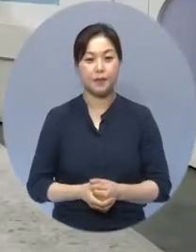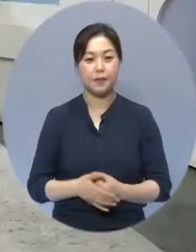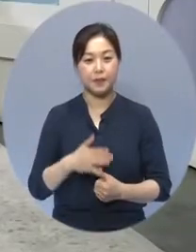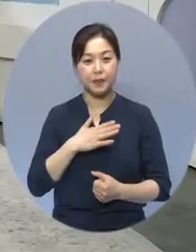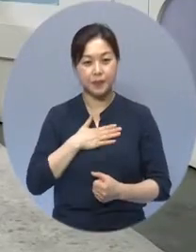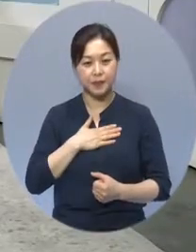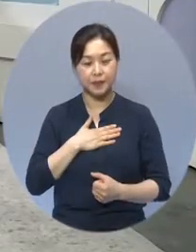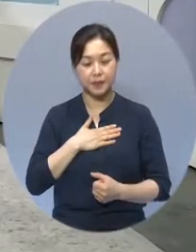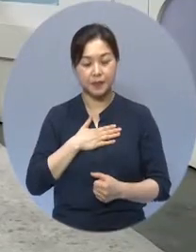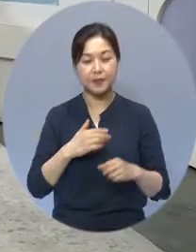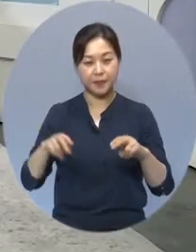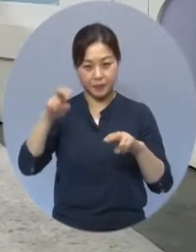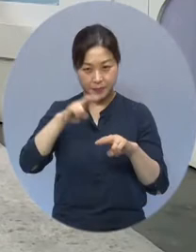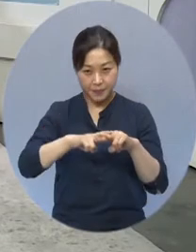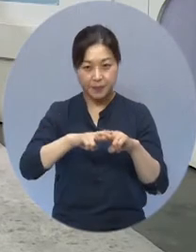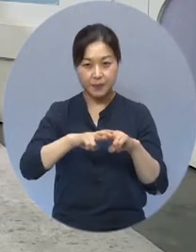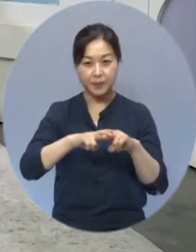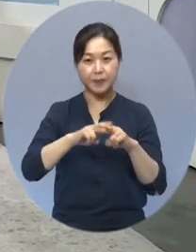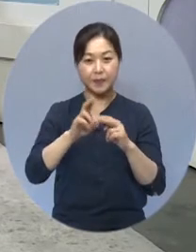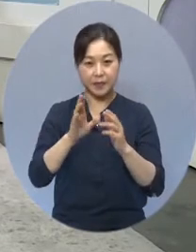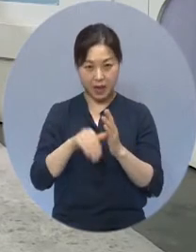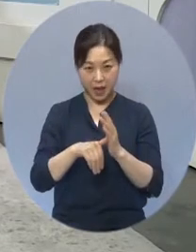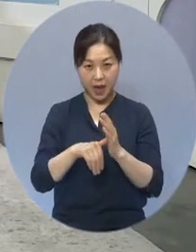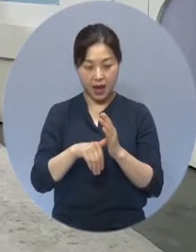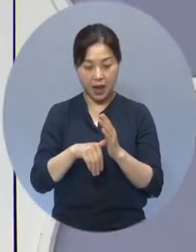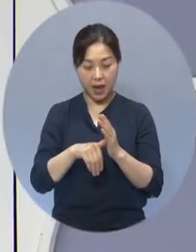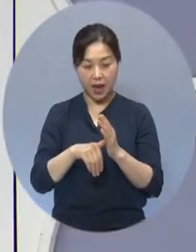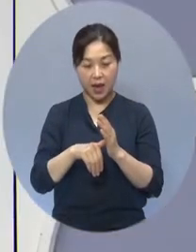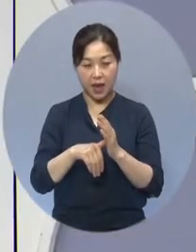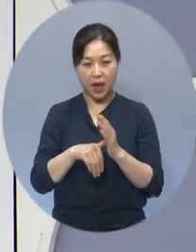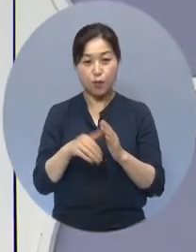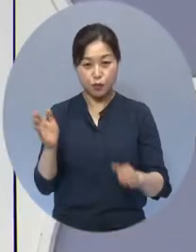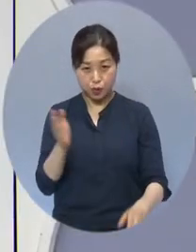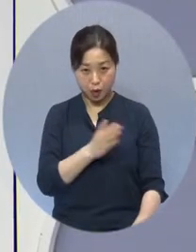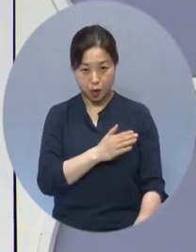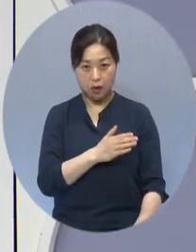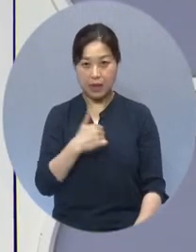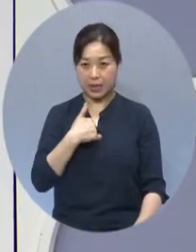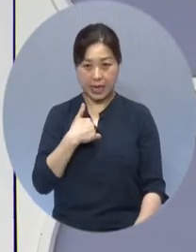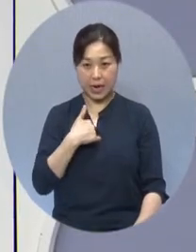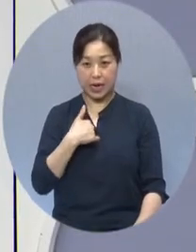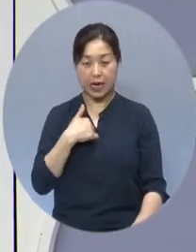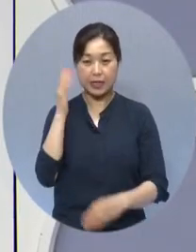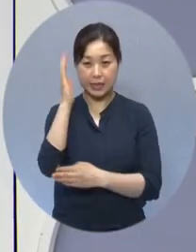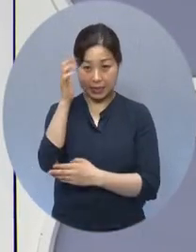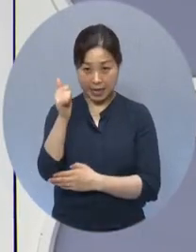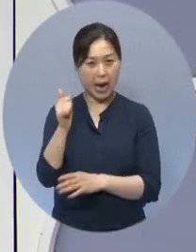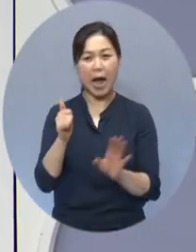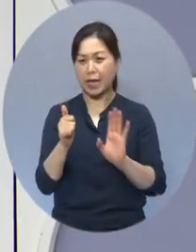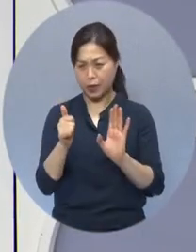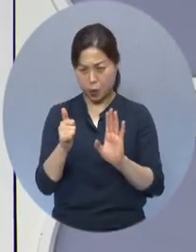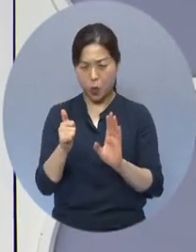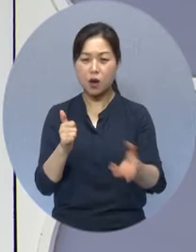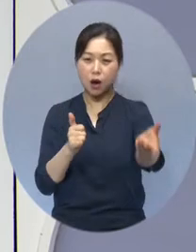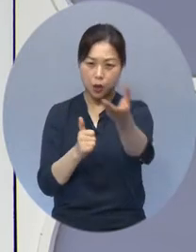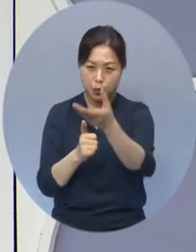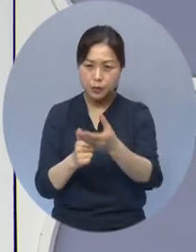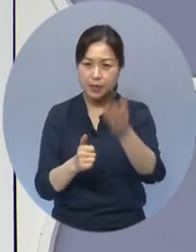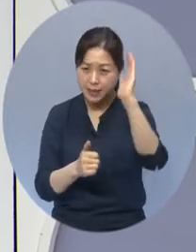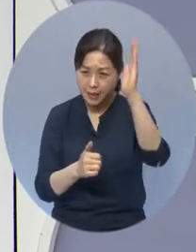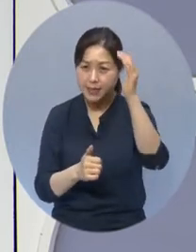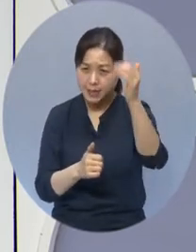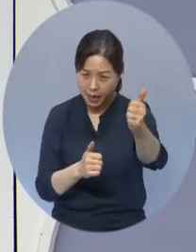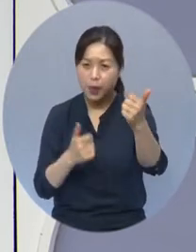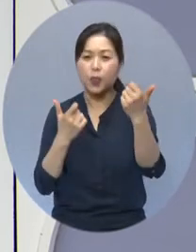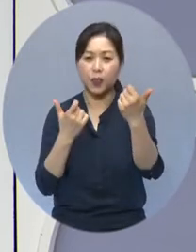초부터 제가 시장이 아니고 시민 여러분이 시장이다 하는 그런 믿음을 갖고